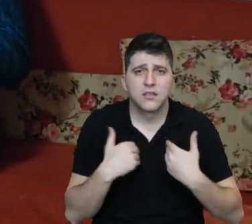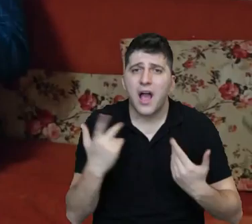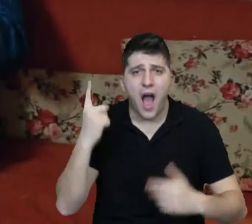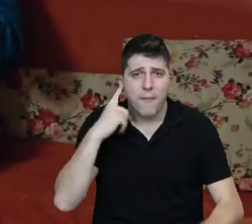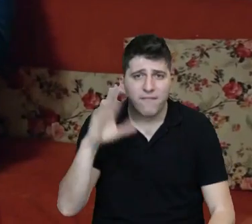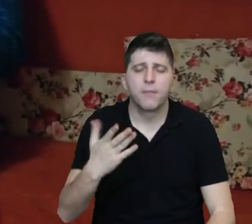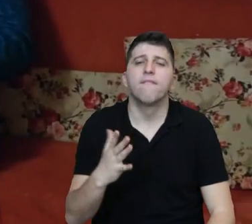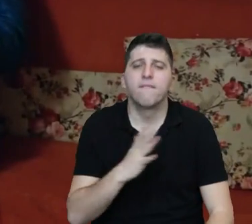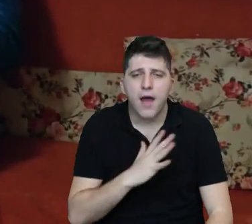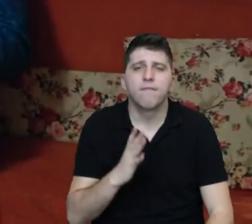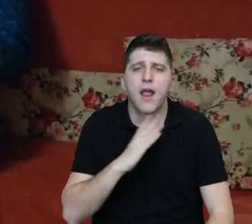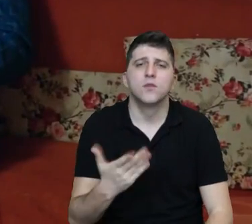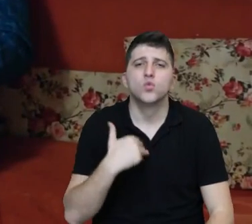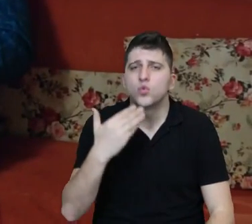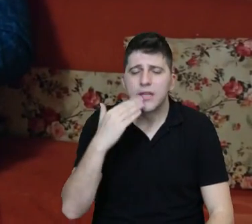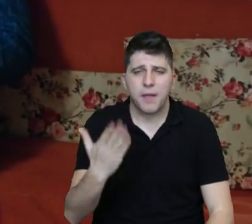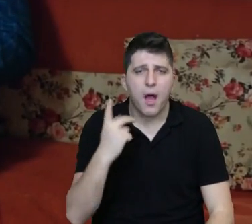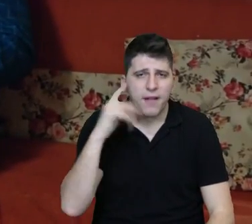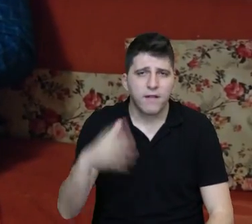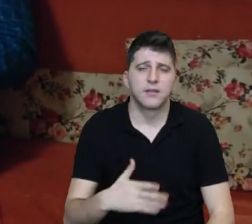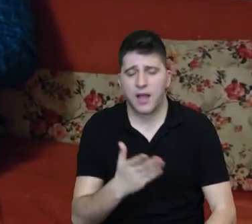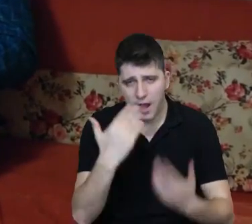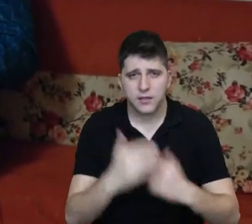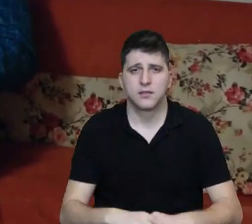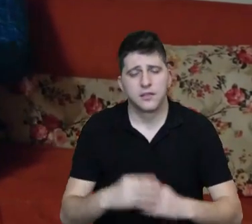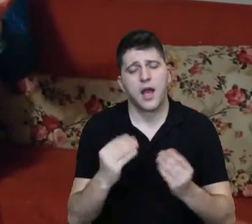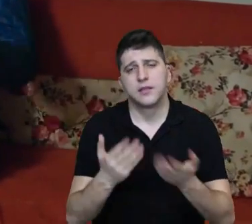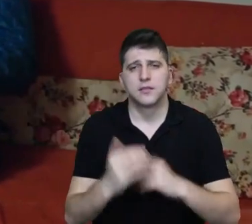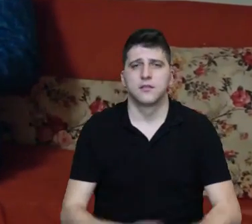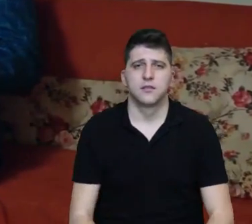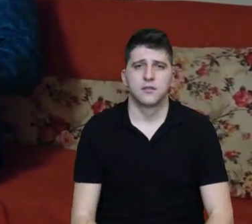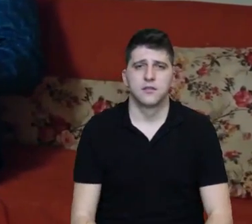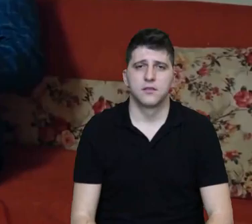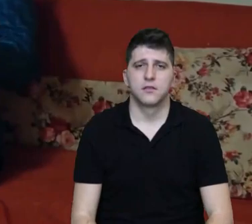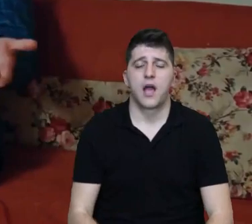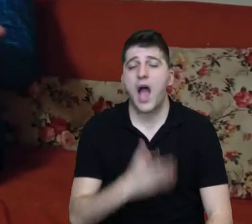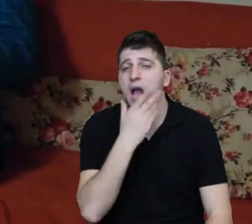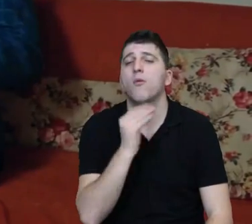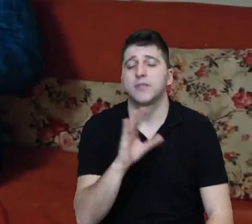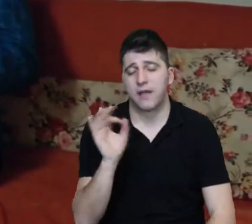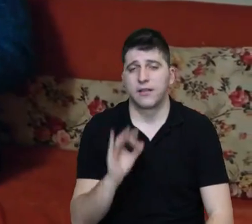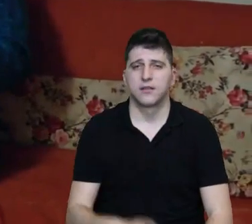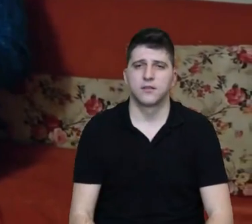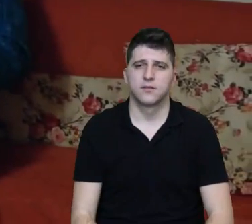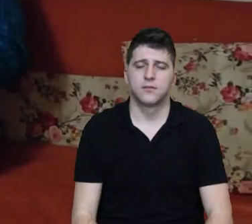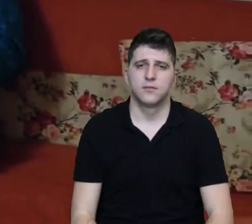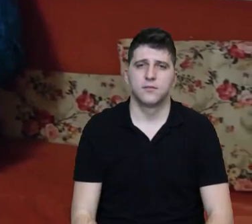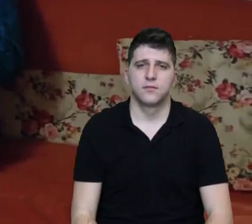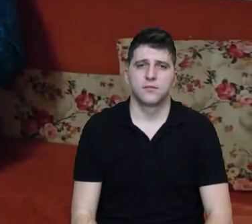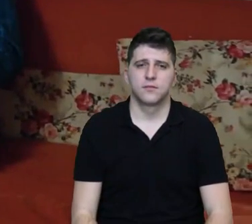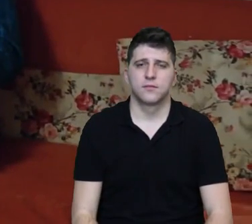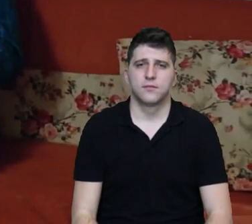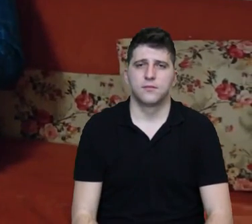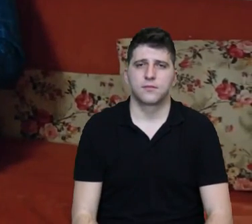var mı? Ya var herhalde. Söyledik tabii var ya. Hadi kalk. E hadi. Evet. Ayıp olmaz. Evet evet. Elindeki kumandayı